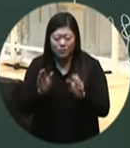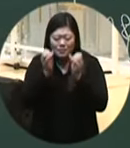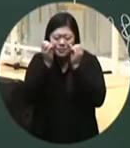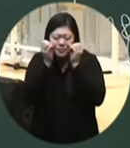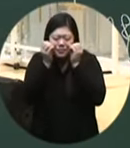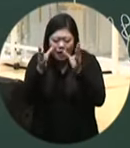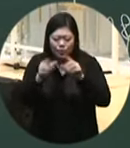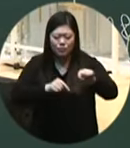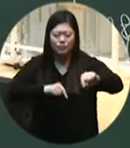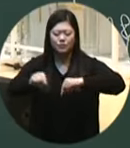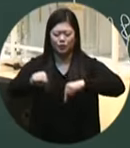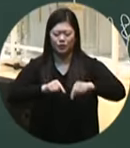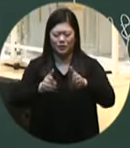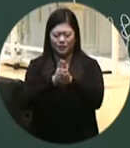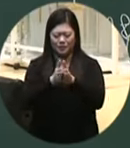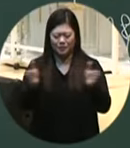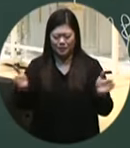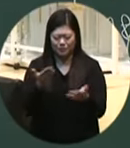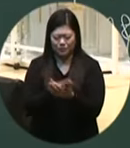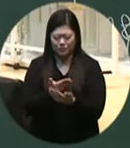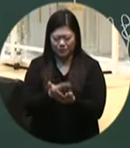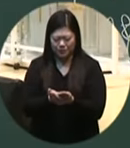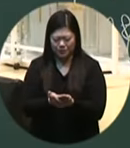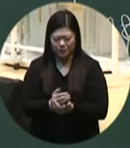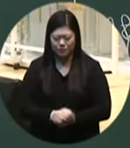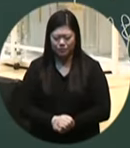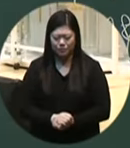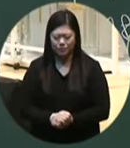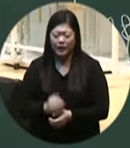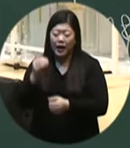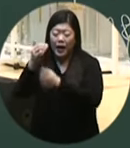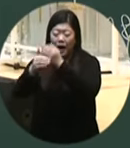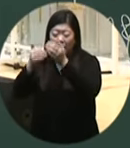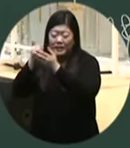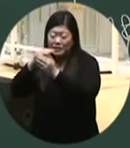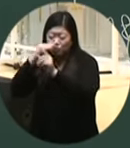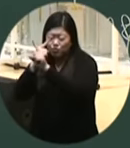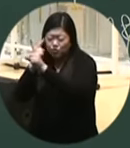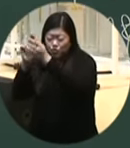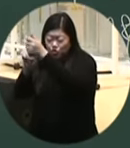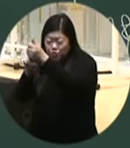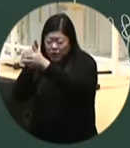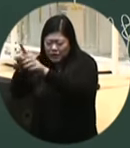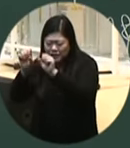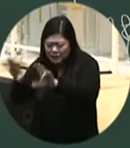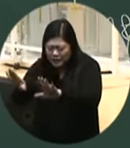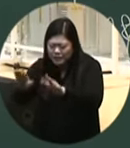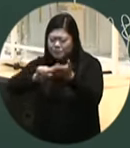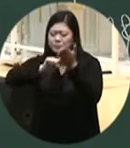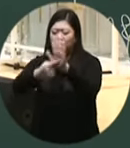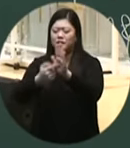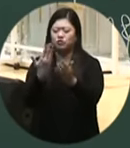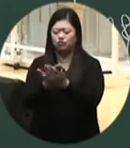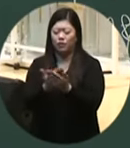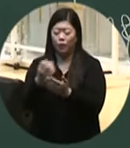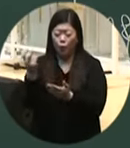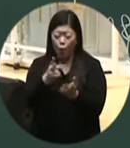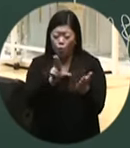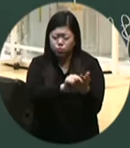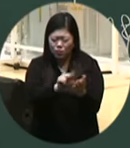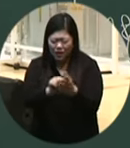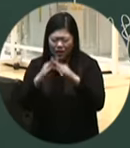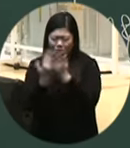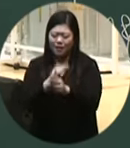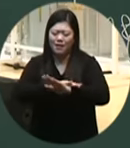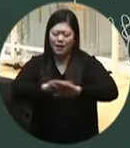시작이 되게 해 주옵소서. May a new work take place today. 숨겨진 치유가 일어나게 해 주옵소서. May the hidden healing take place. 숨겨진 문제 해결되게 해 주옵소서. May hidden problems be